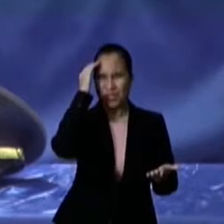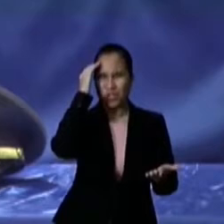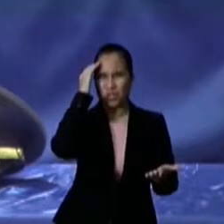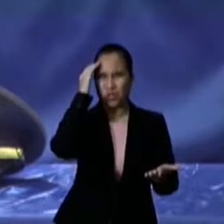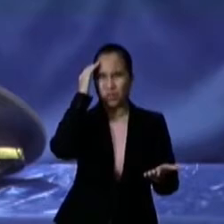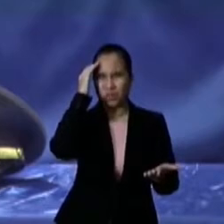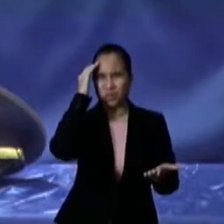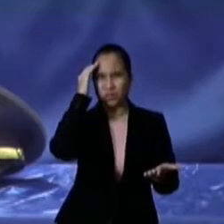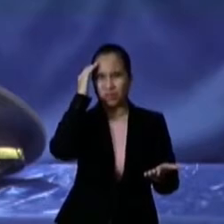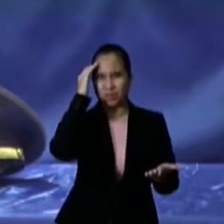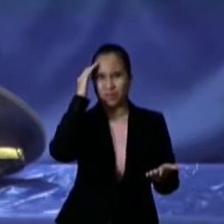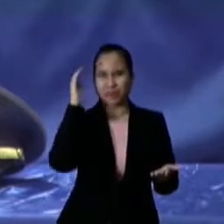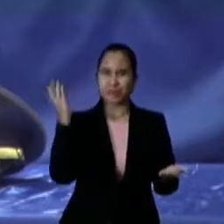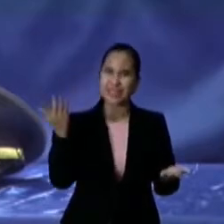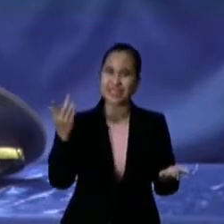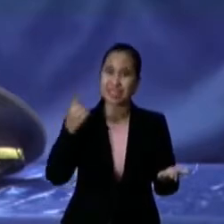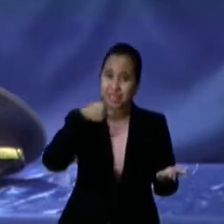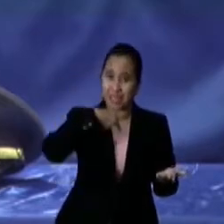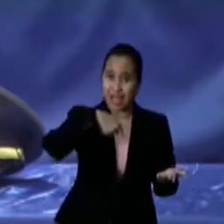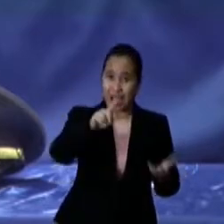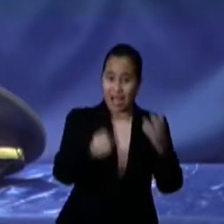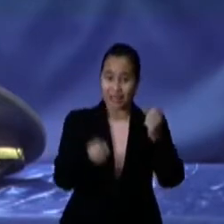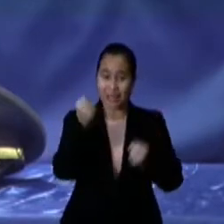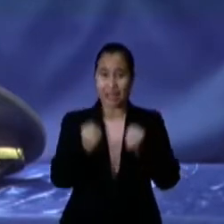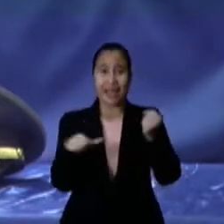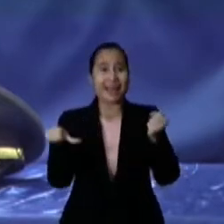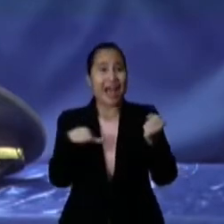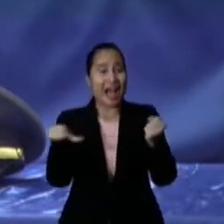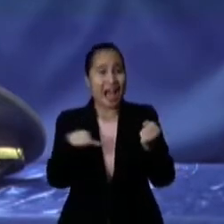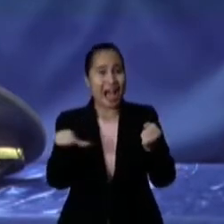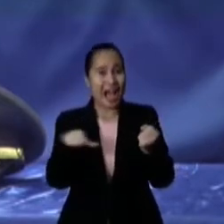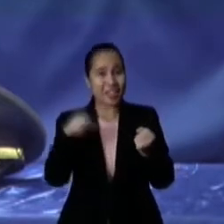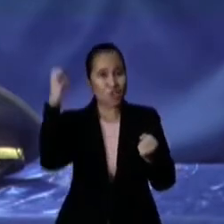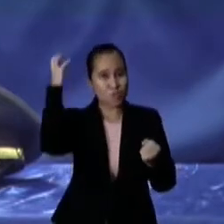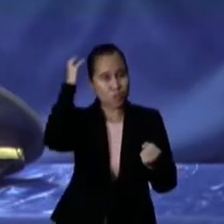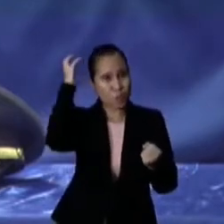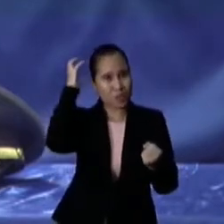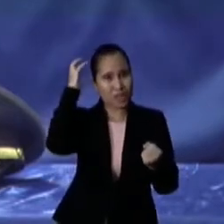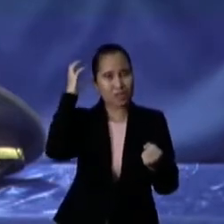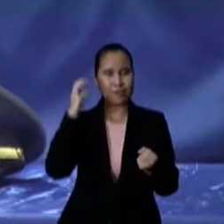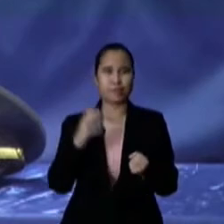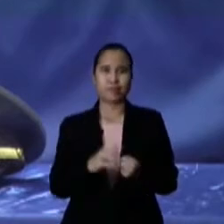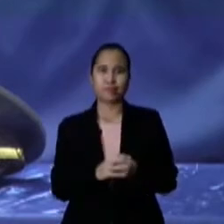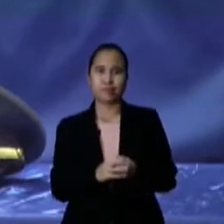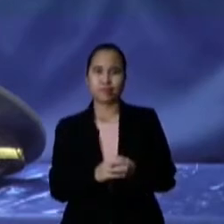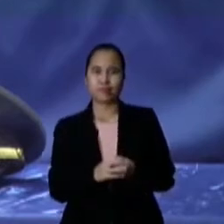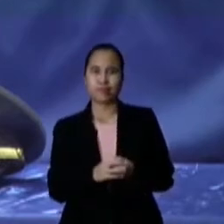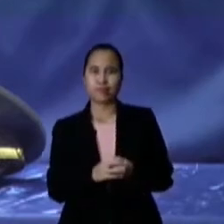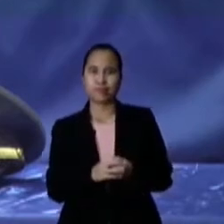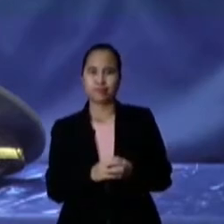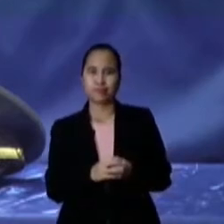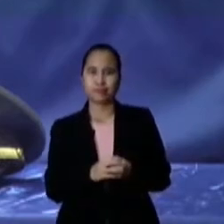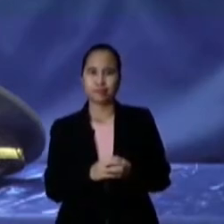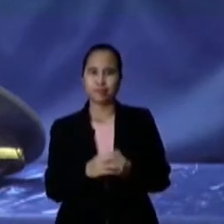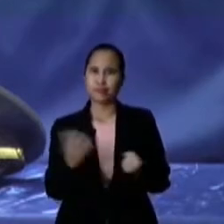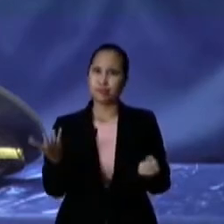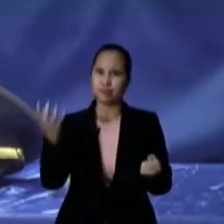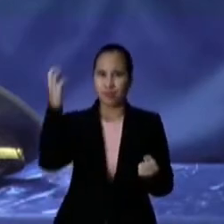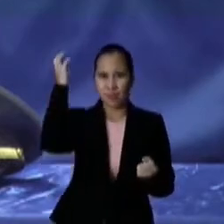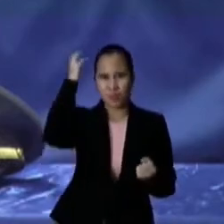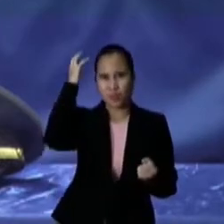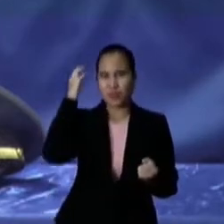toevalligerwijs op weg is naar een andere zaak die te maken heeft met de commune misdrijven.